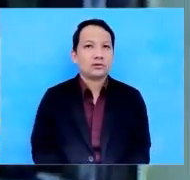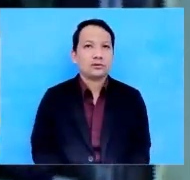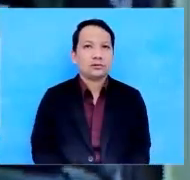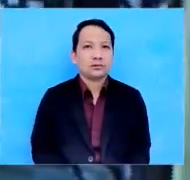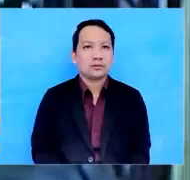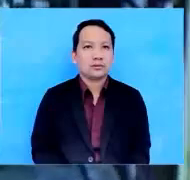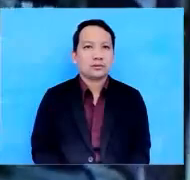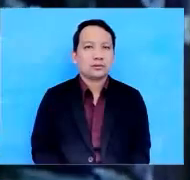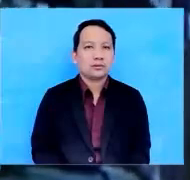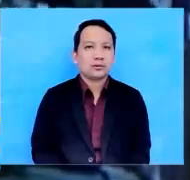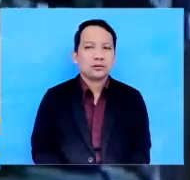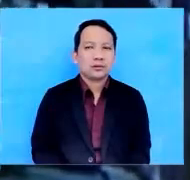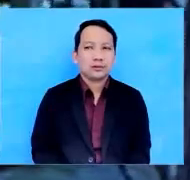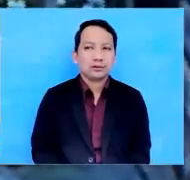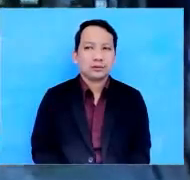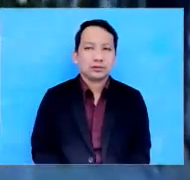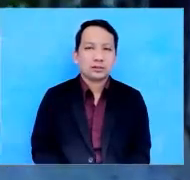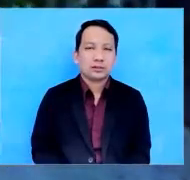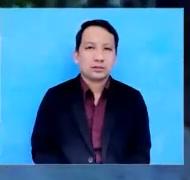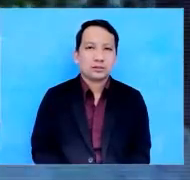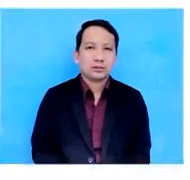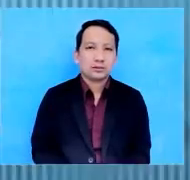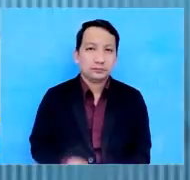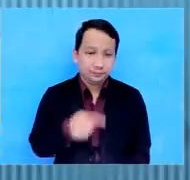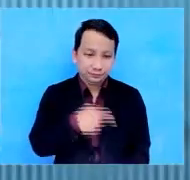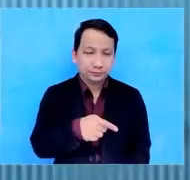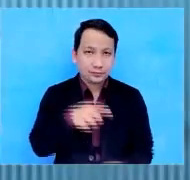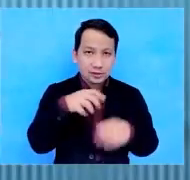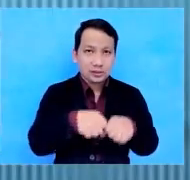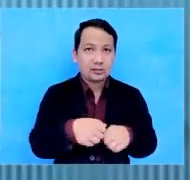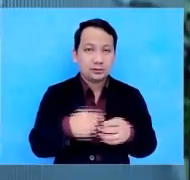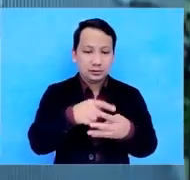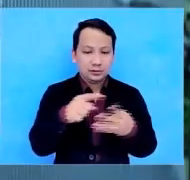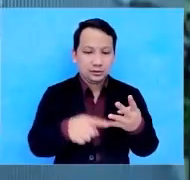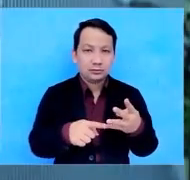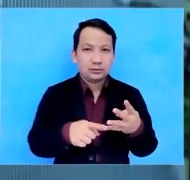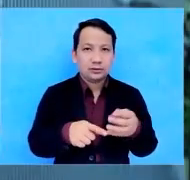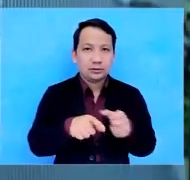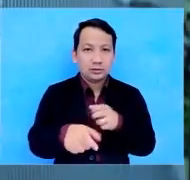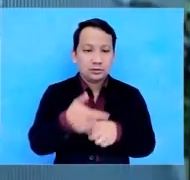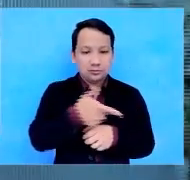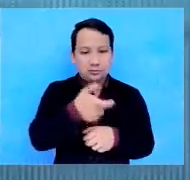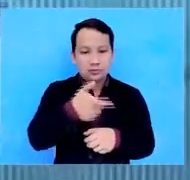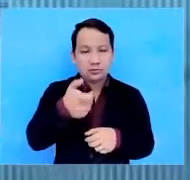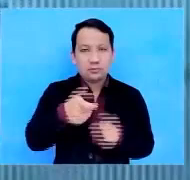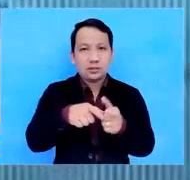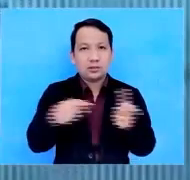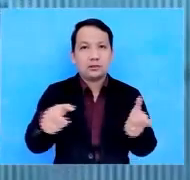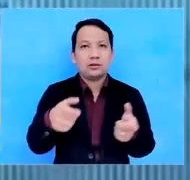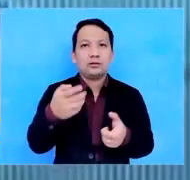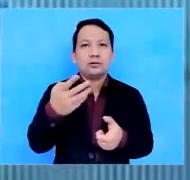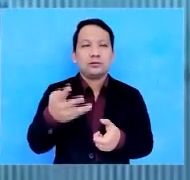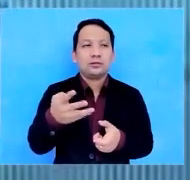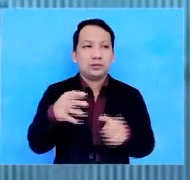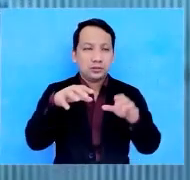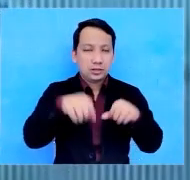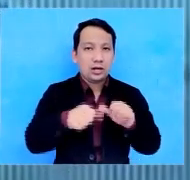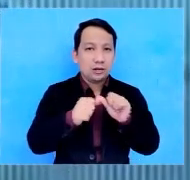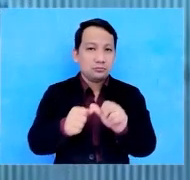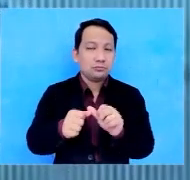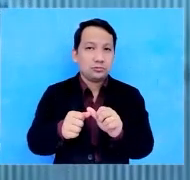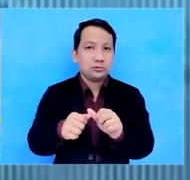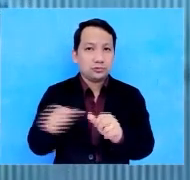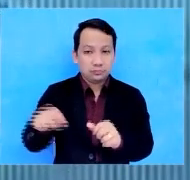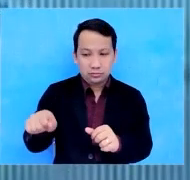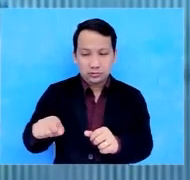suspect. Nakuha sa crime scene ang 4 na bason ng kalibre 45 na bala. Na-recover din ang tungkod